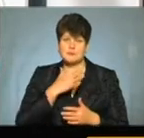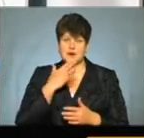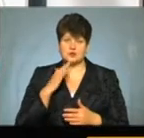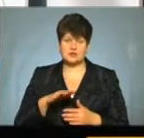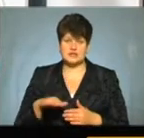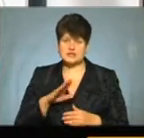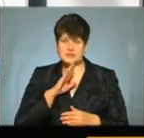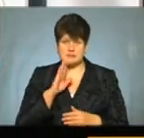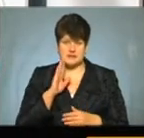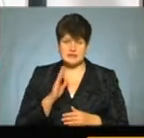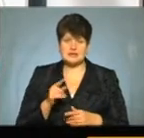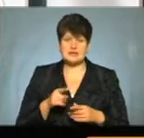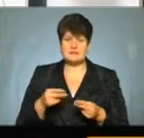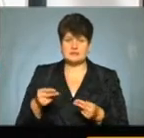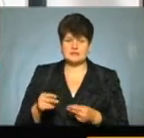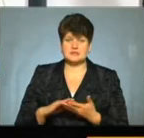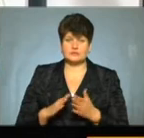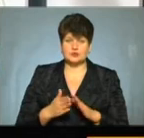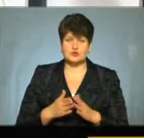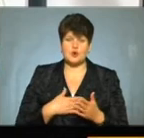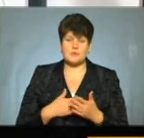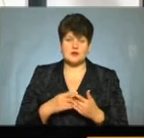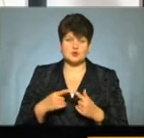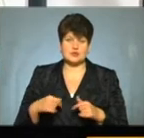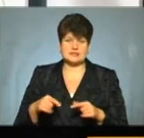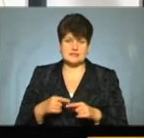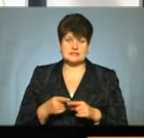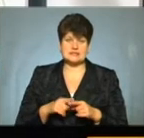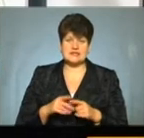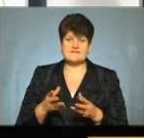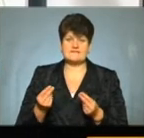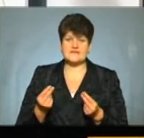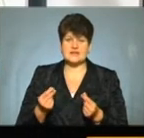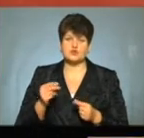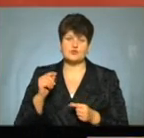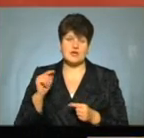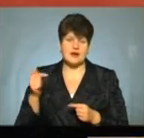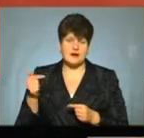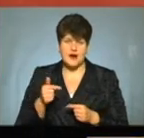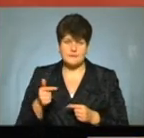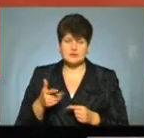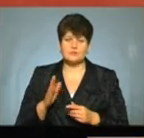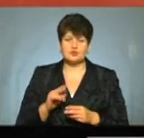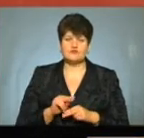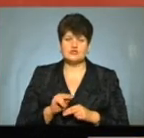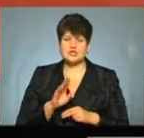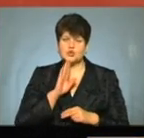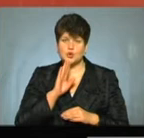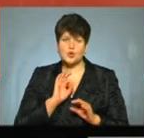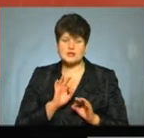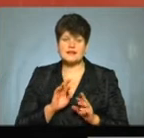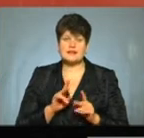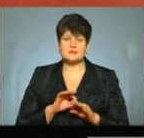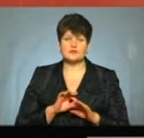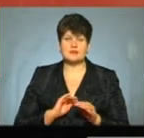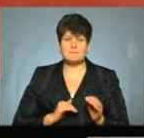І підписаний меморандум у нас із громадською організацією – це фінансової грамотності, де будуть вчити жінок, розказувати, як вести